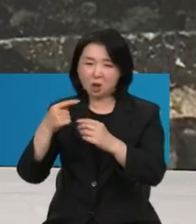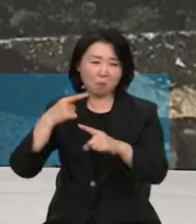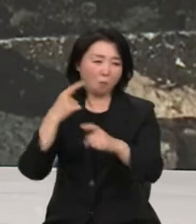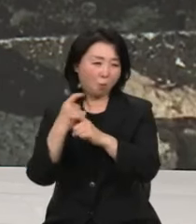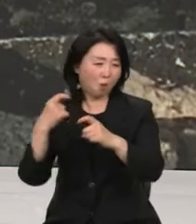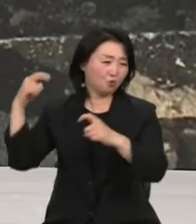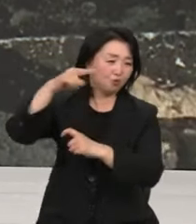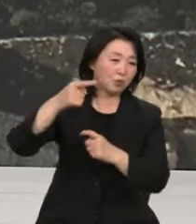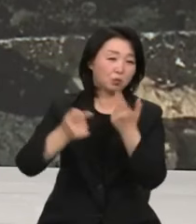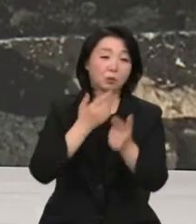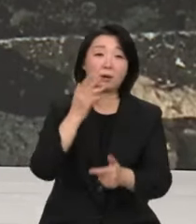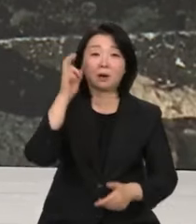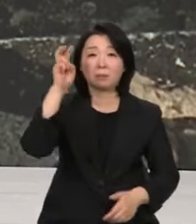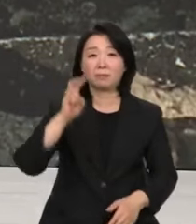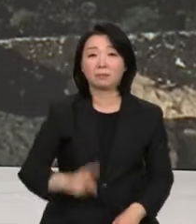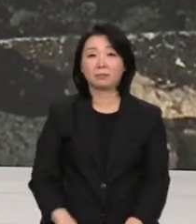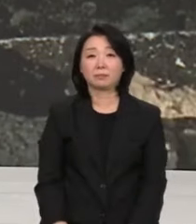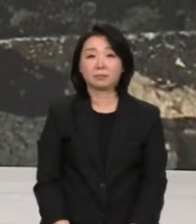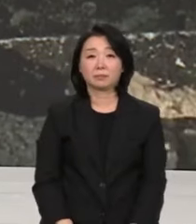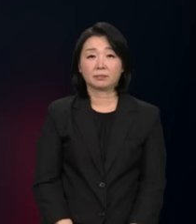있습니다. 신수미 기자입니다.